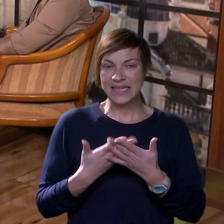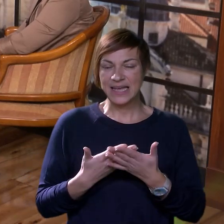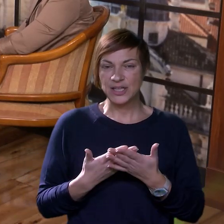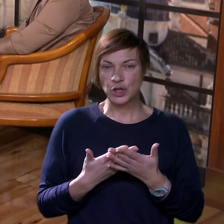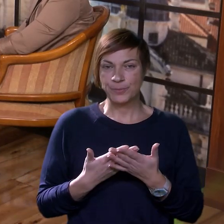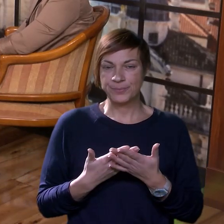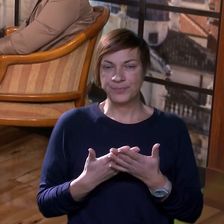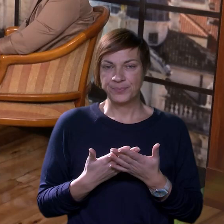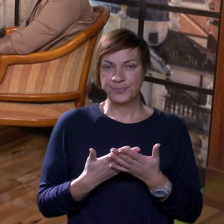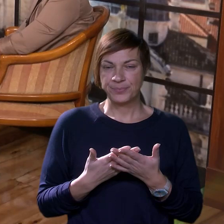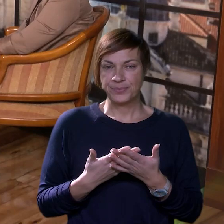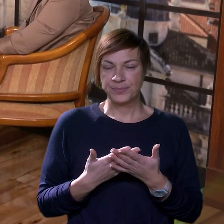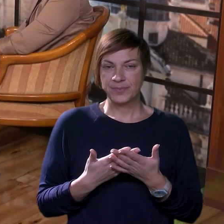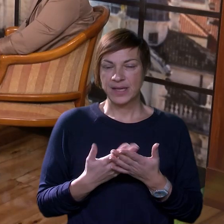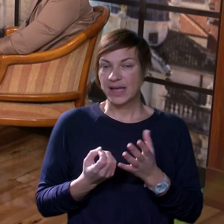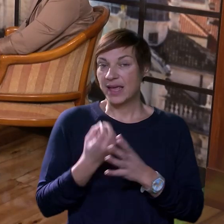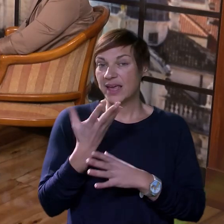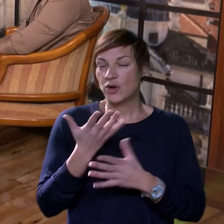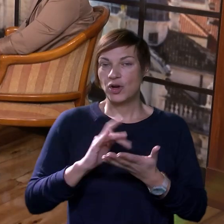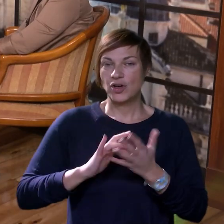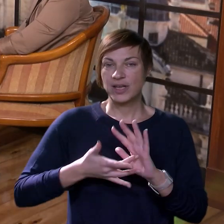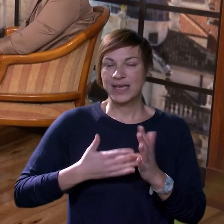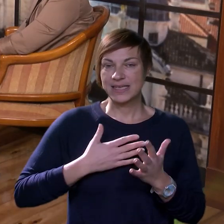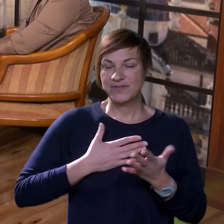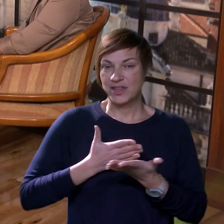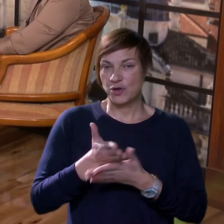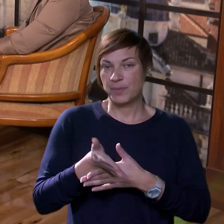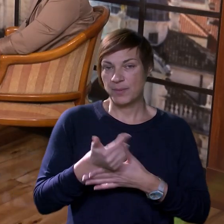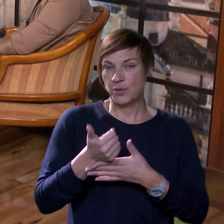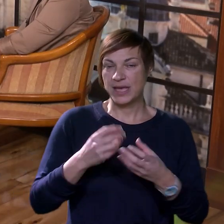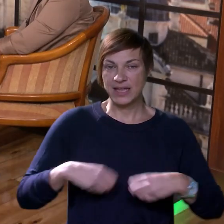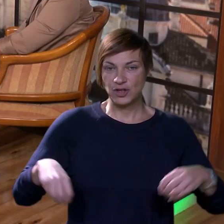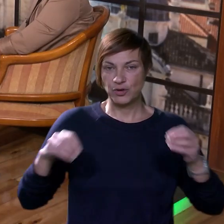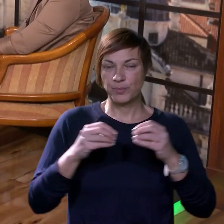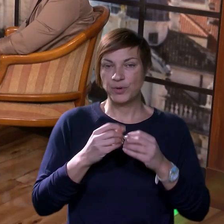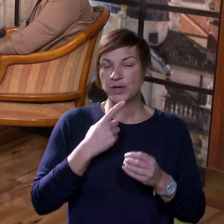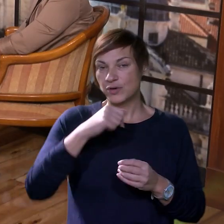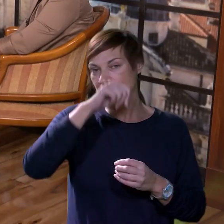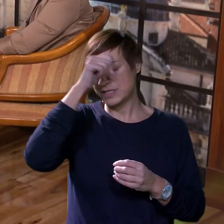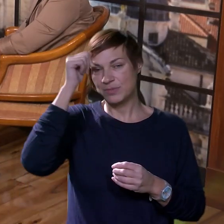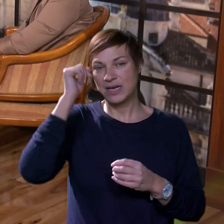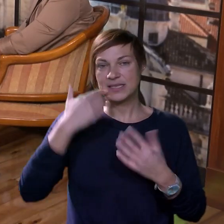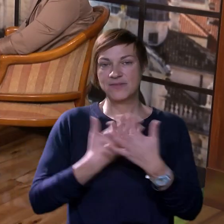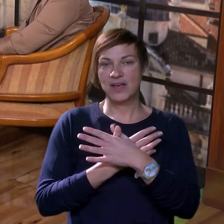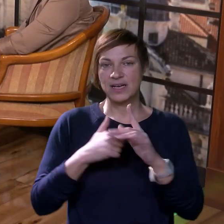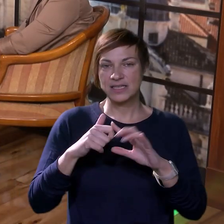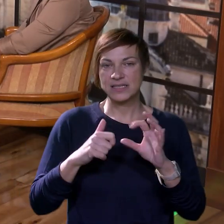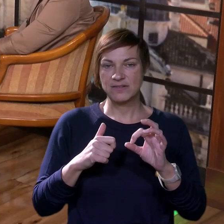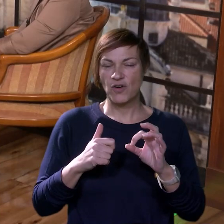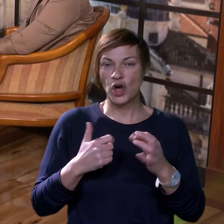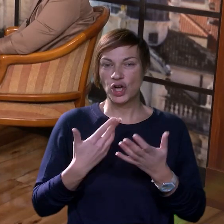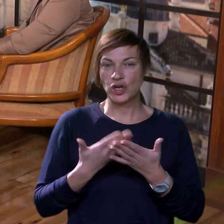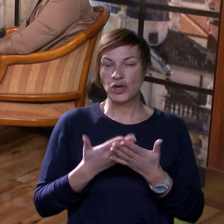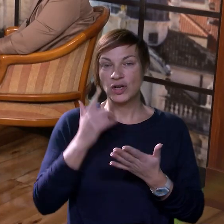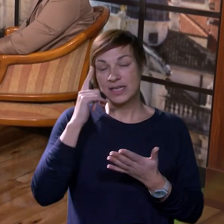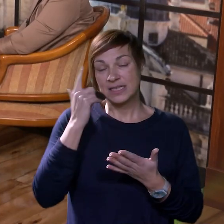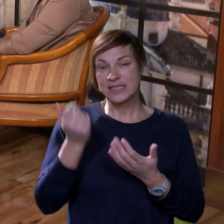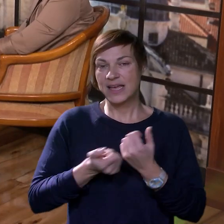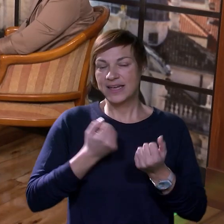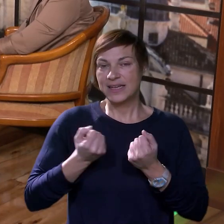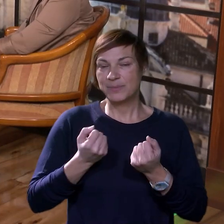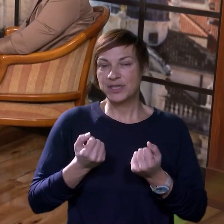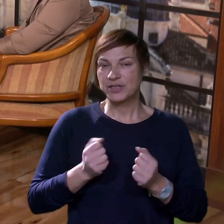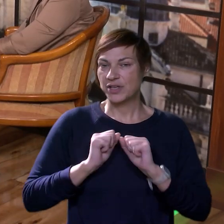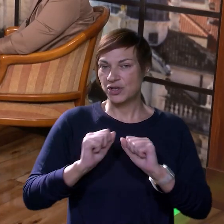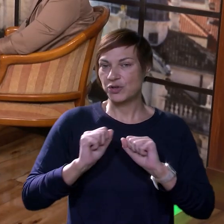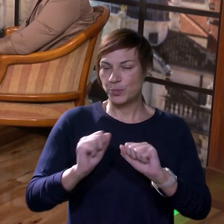invaliditetom, onda ekologija. I sve to mi primjenjujemo u jednom projektu kojega smo nazvali Zvonko. To je znači znanjem i